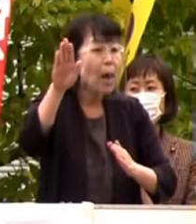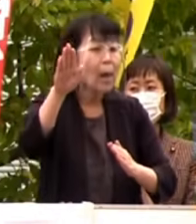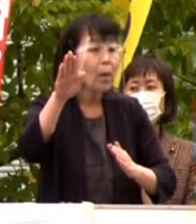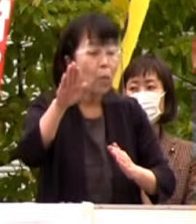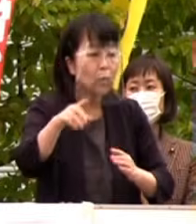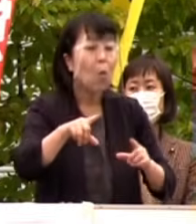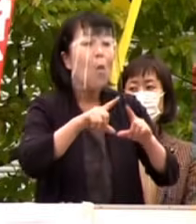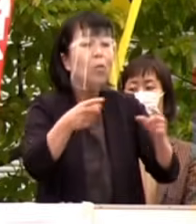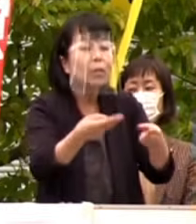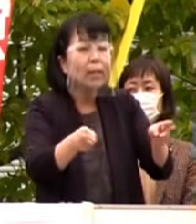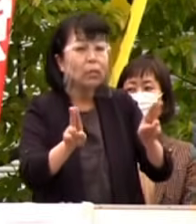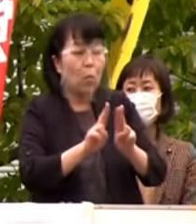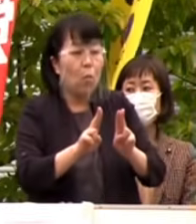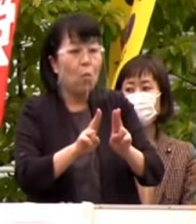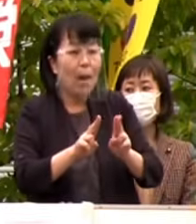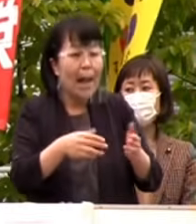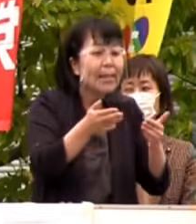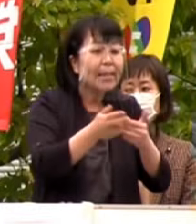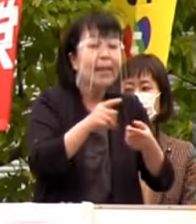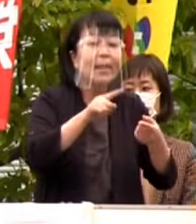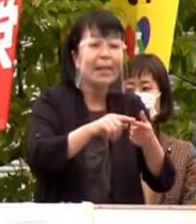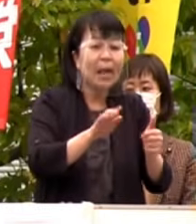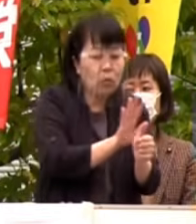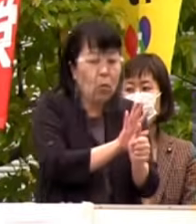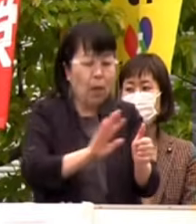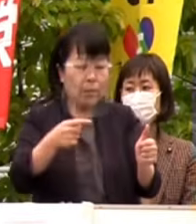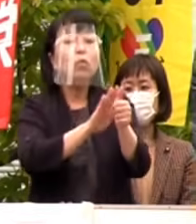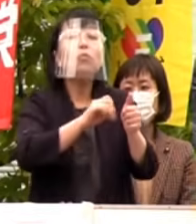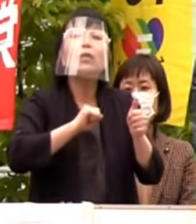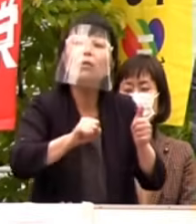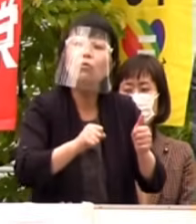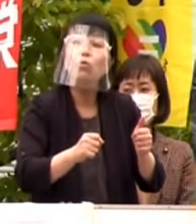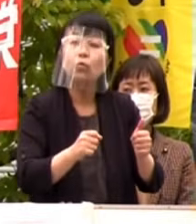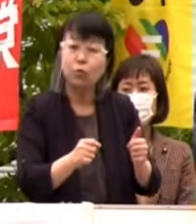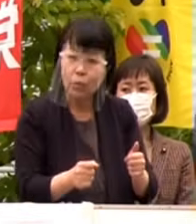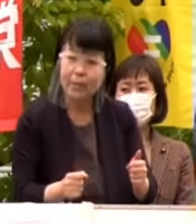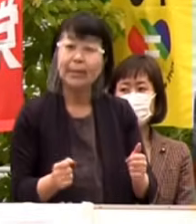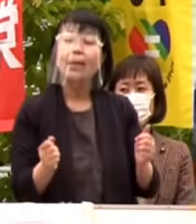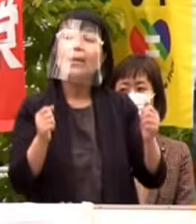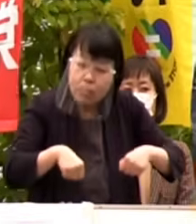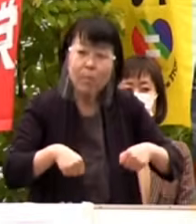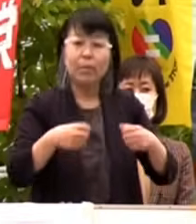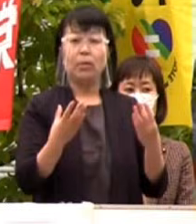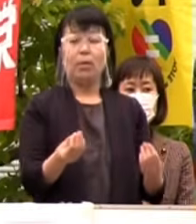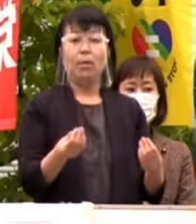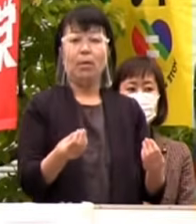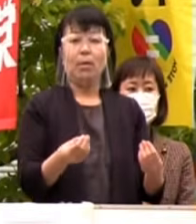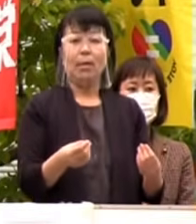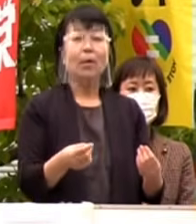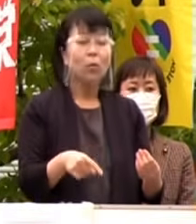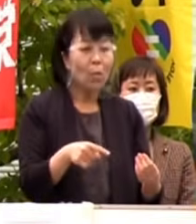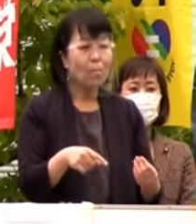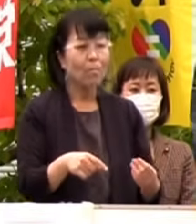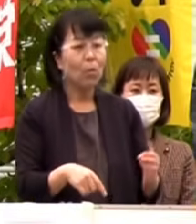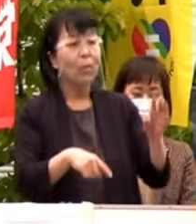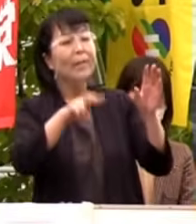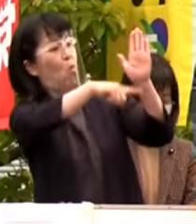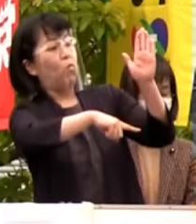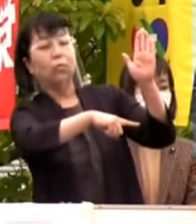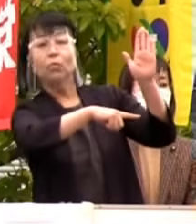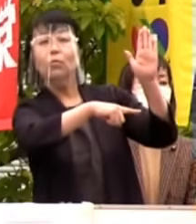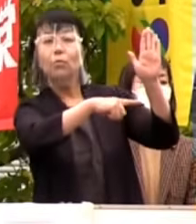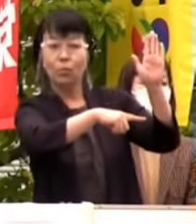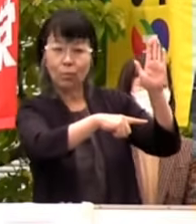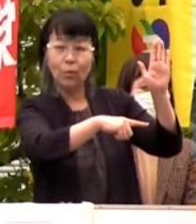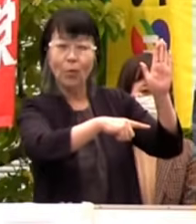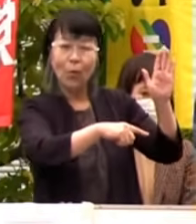定的な閣外協力をやる、これで合意をいたしました。限定と言いましてもね、実行するのは今言った20項目ですから、と